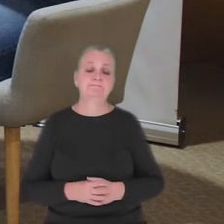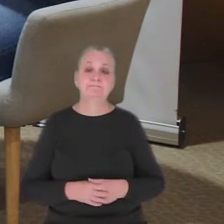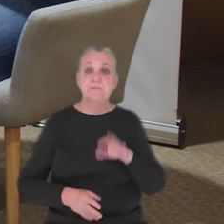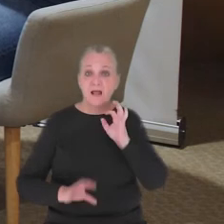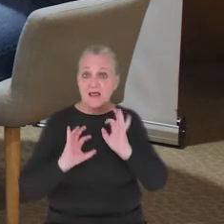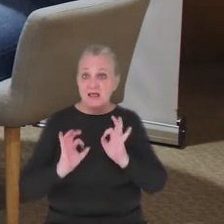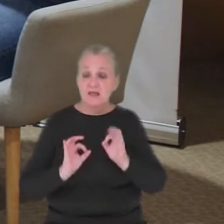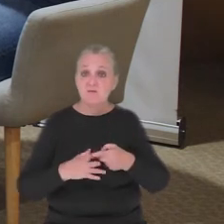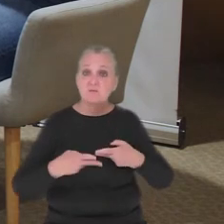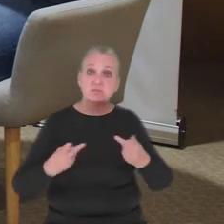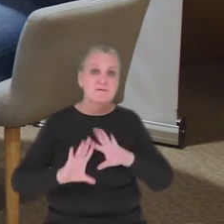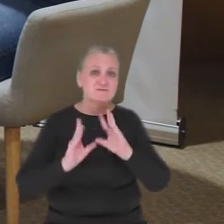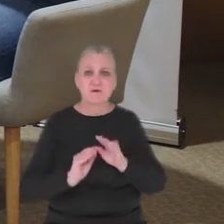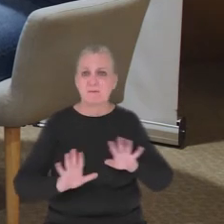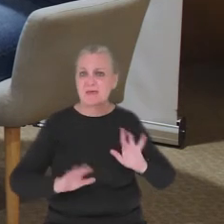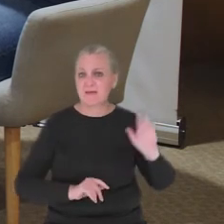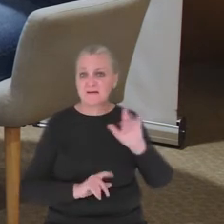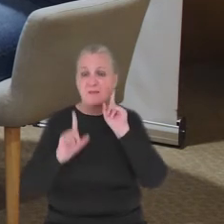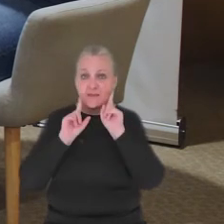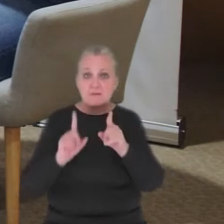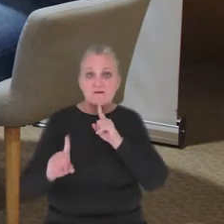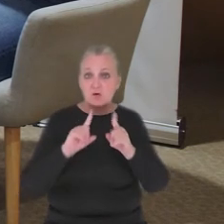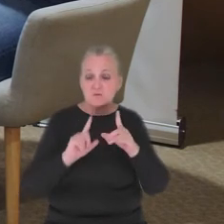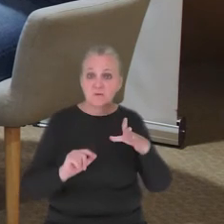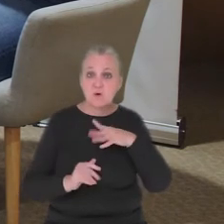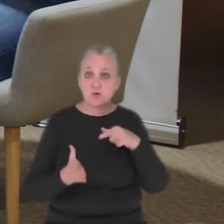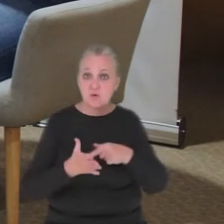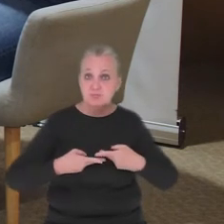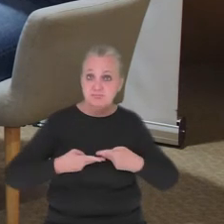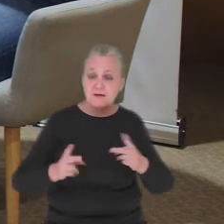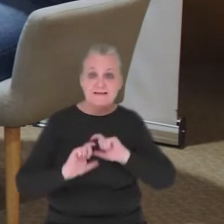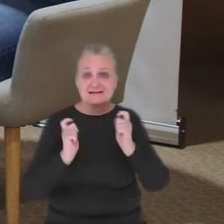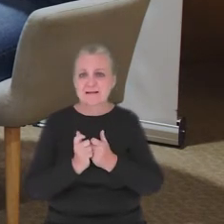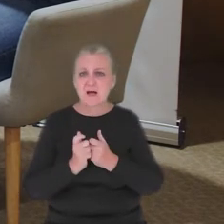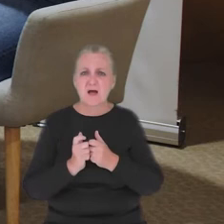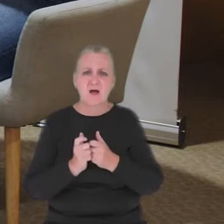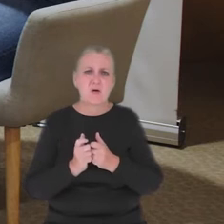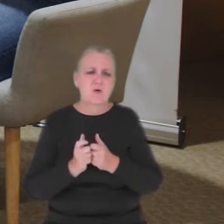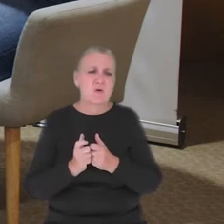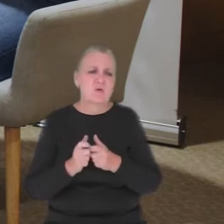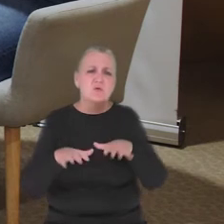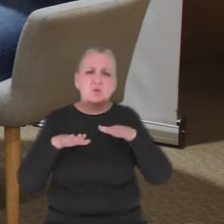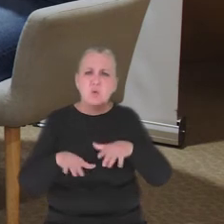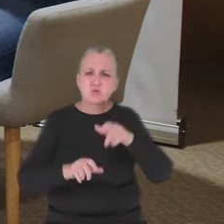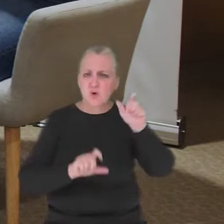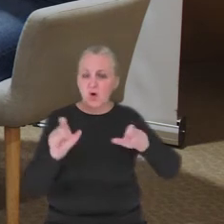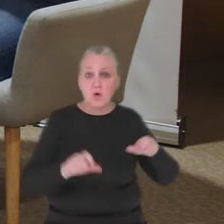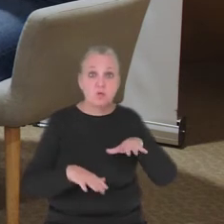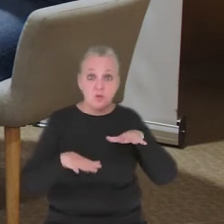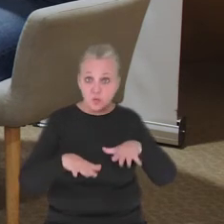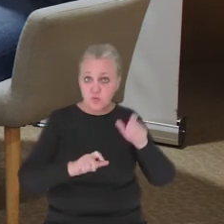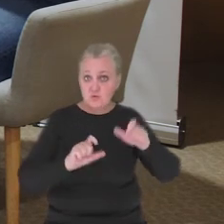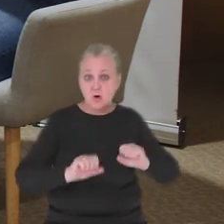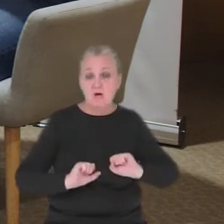Informacje pojawiały się wszędzie. Tak naprawdę rozmawiałam o tej publikacji z całą masą różnych osób. Bardzo dużo osób jest zaangażowane